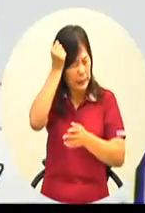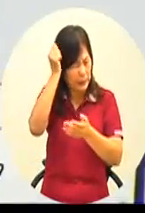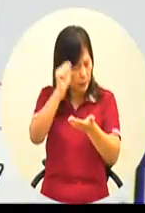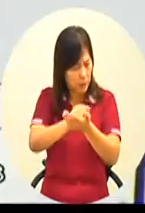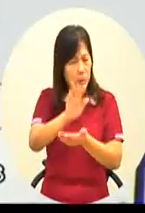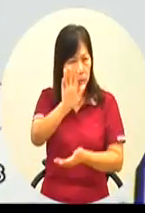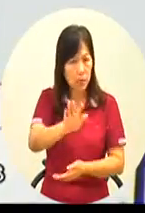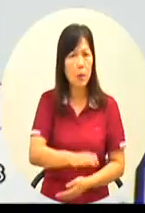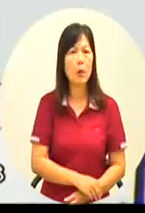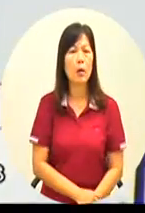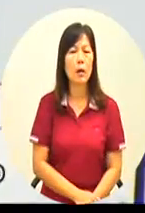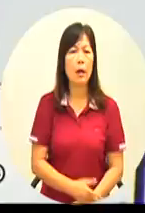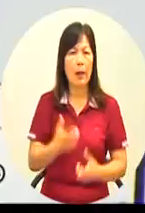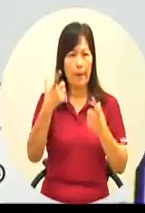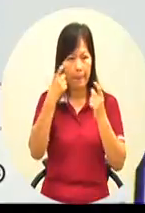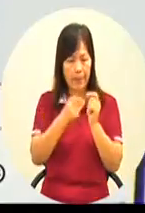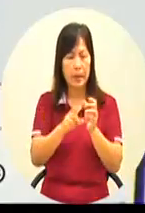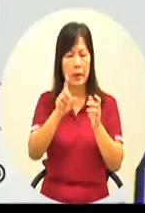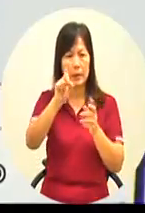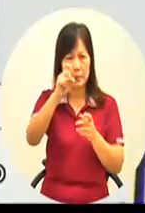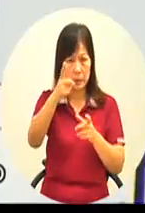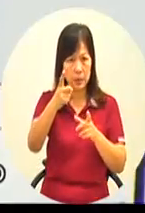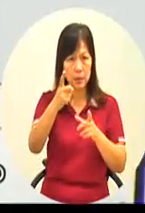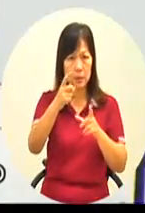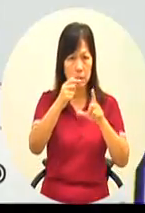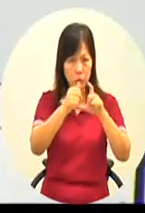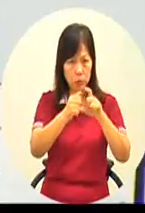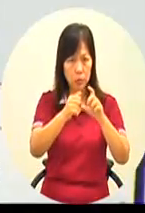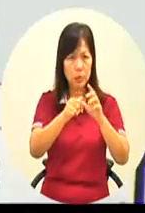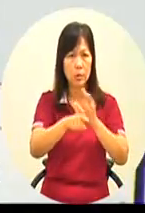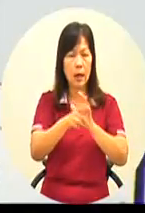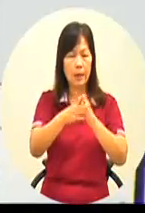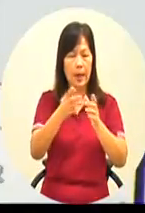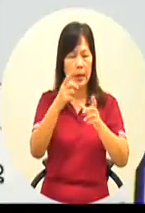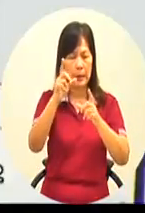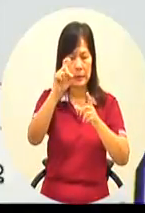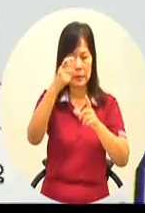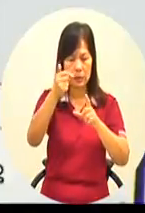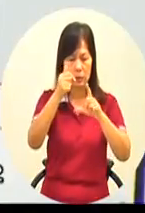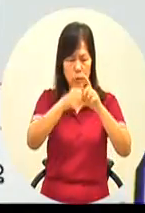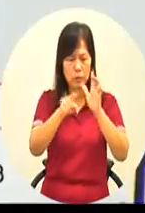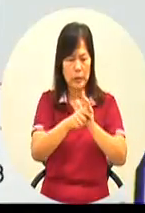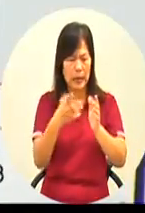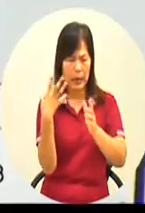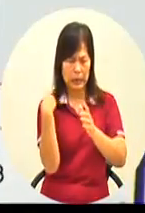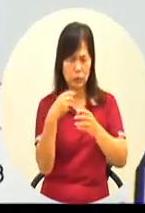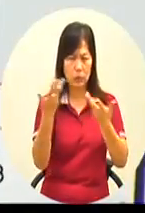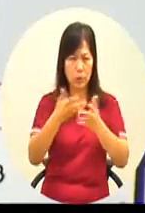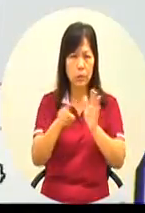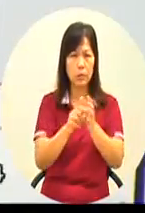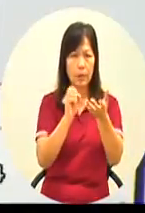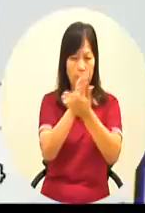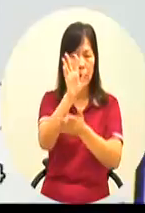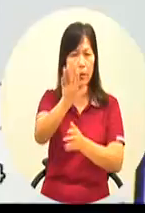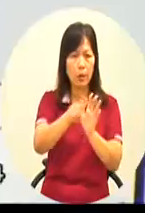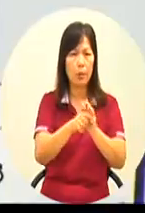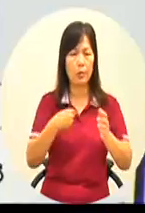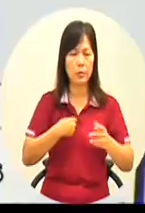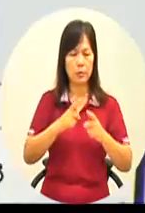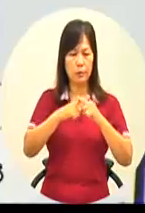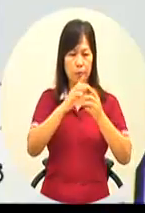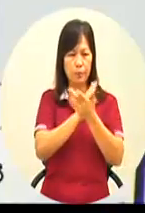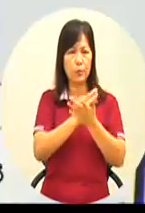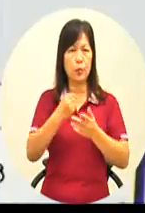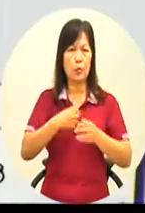是原来的十一区把十一区里面所承科的案件报到市长室，那时候我在里面当秘书， 好， 这